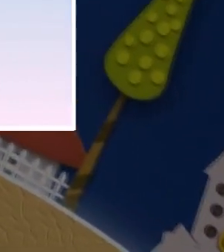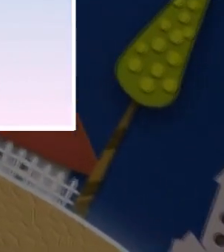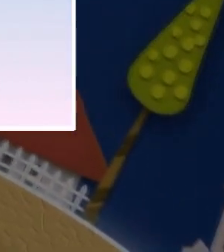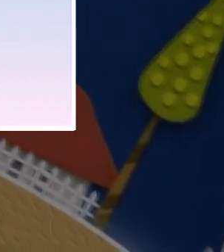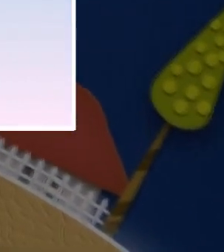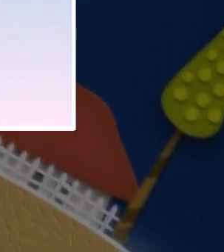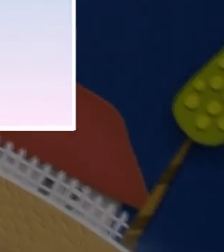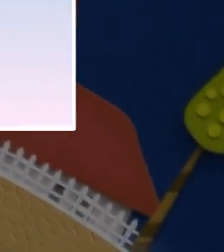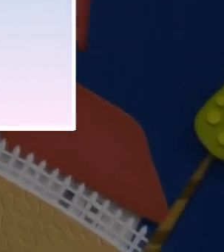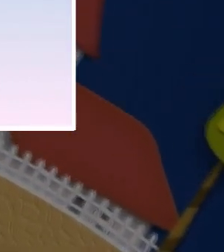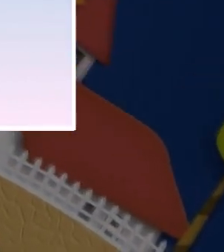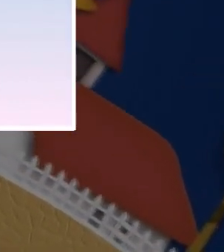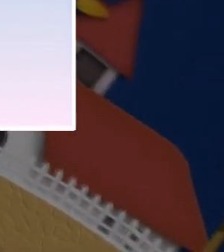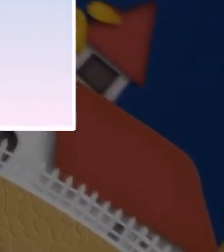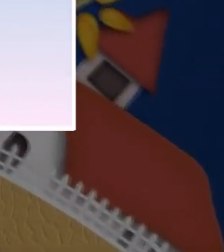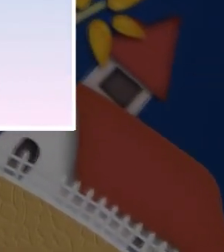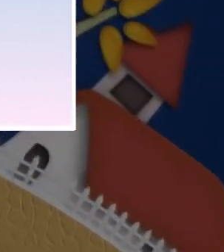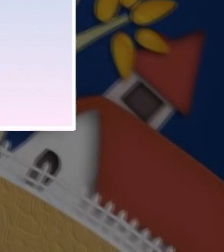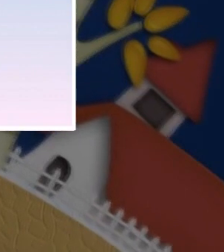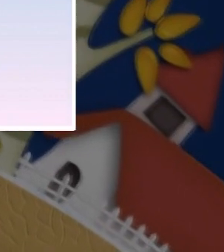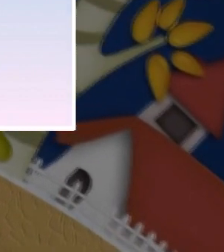Дээлийг минь милаасанд баярлаа.